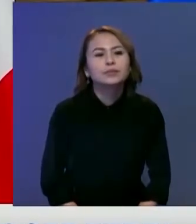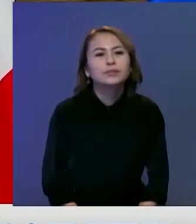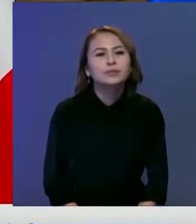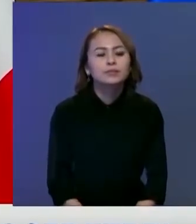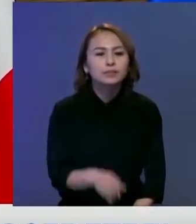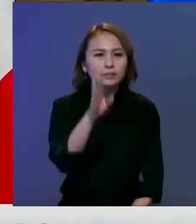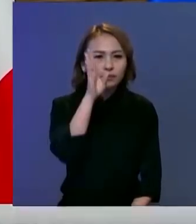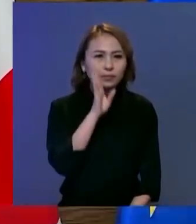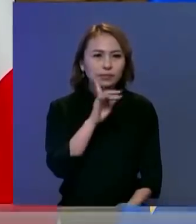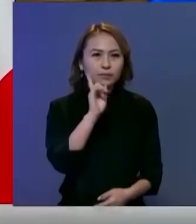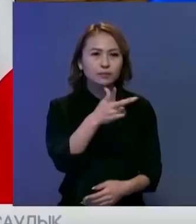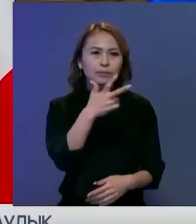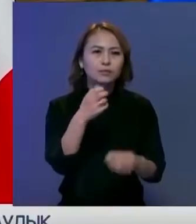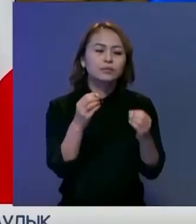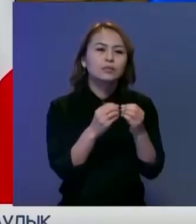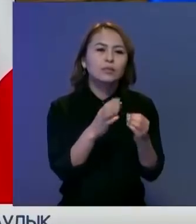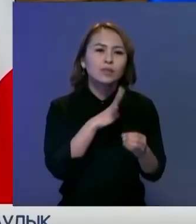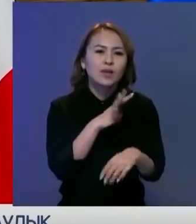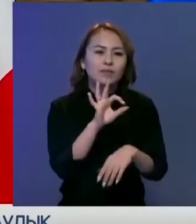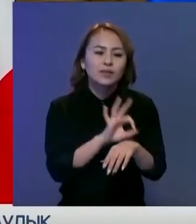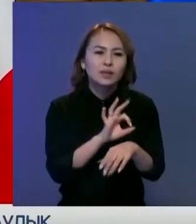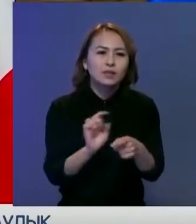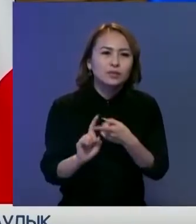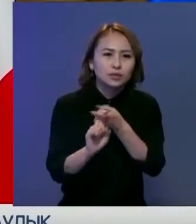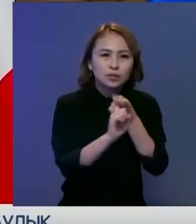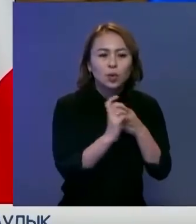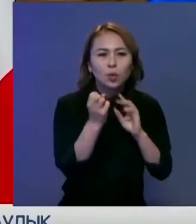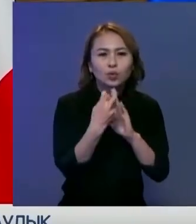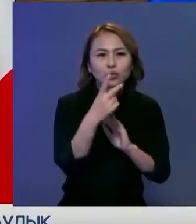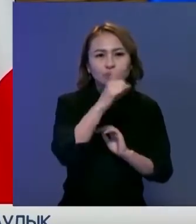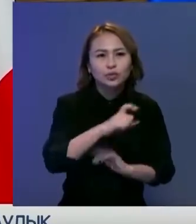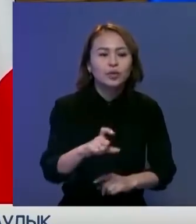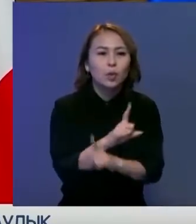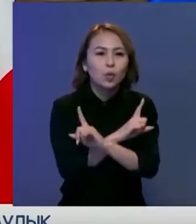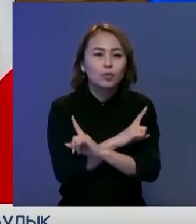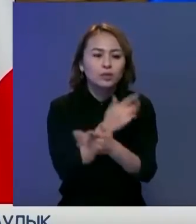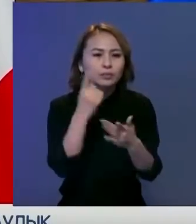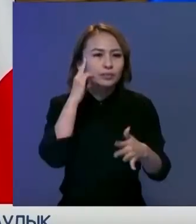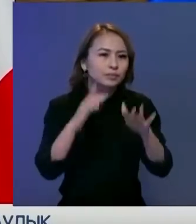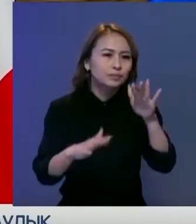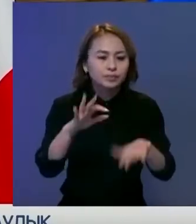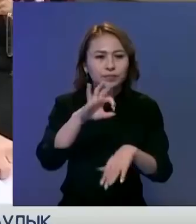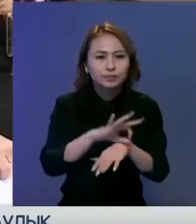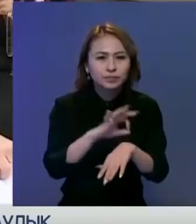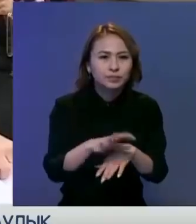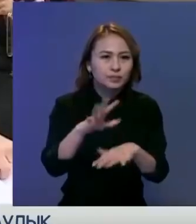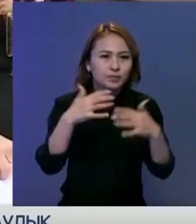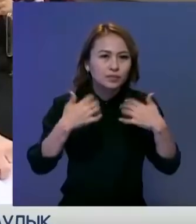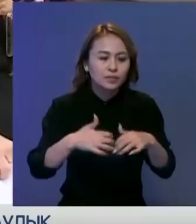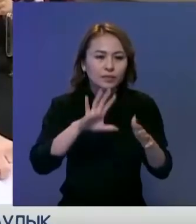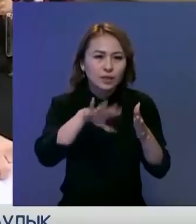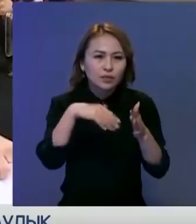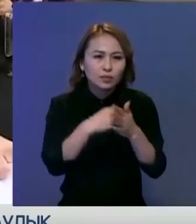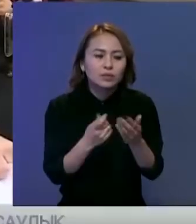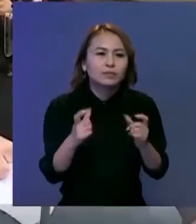Әңертең 1310 адам қауіпті вирус жұқтырып, 12 науқас көз жұмды. Бұл жам бойынша дертке шалтыққандардың саны әлді